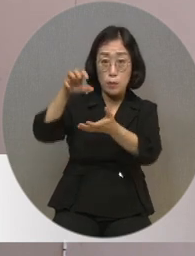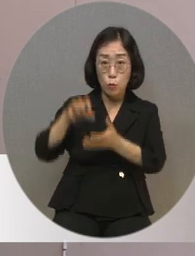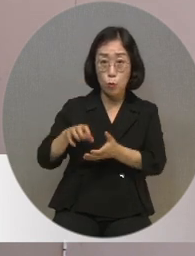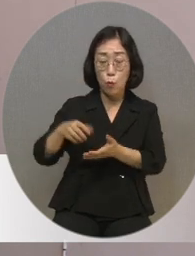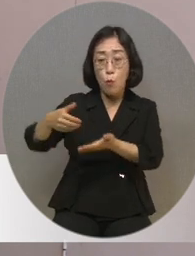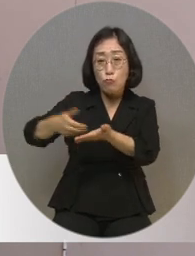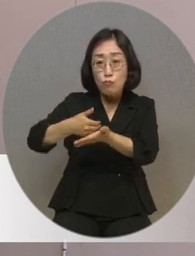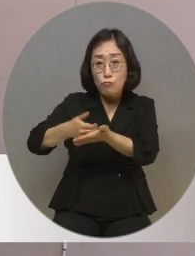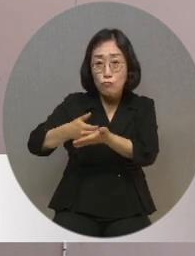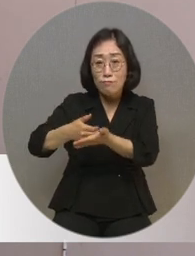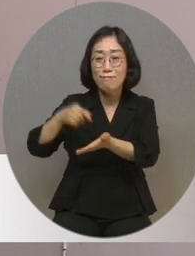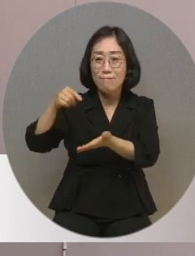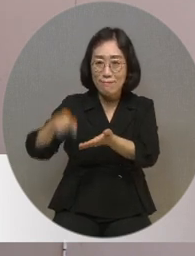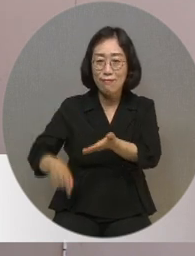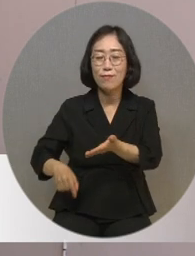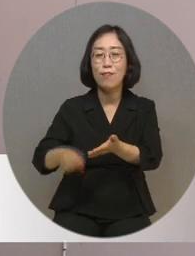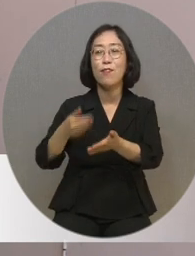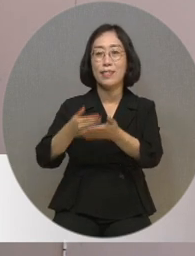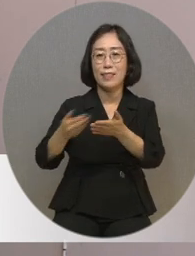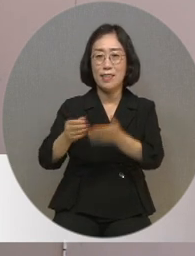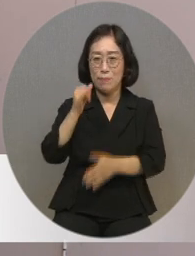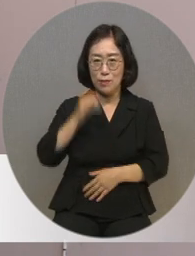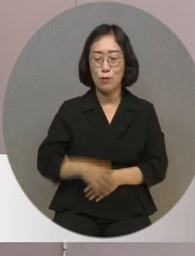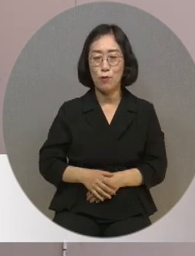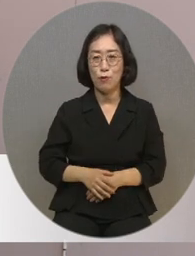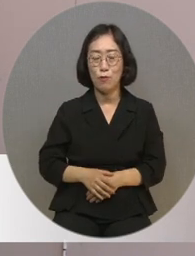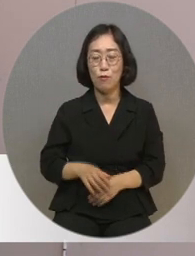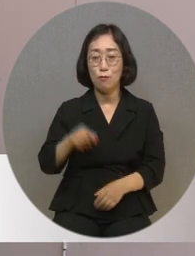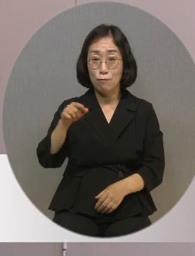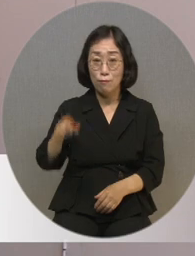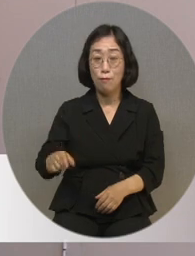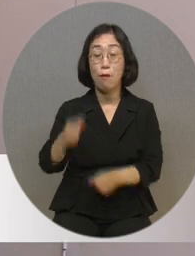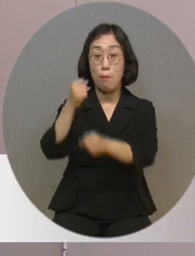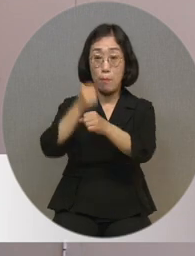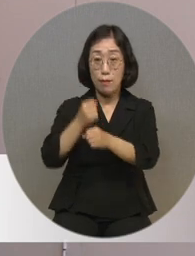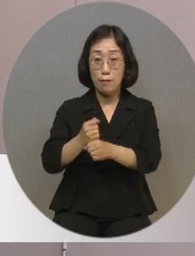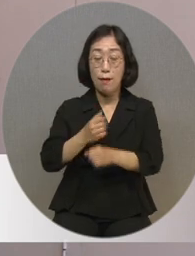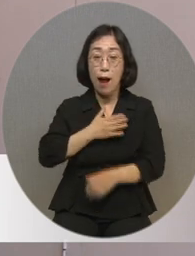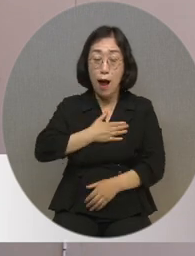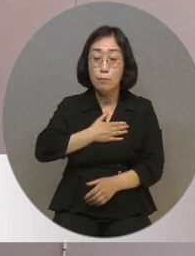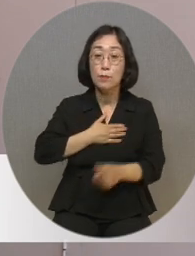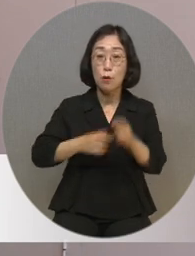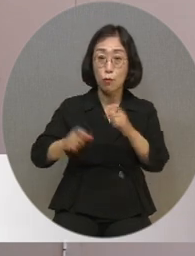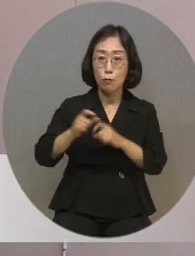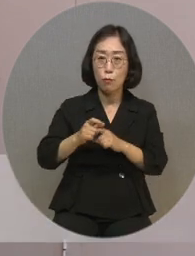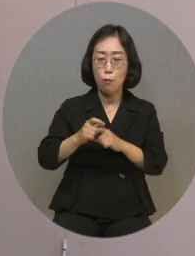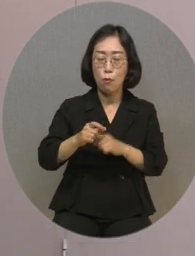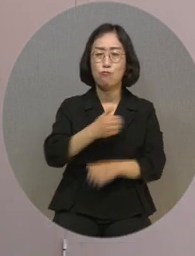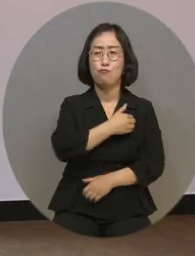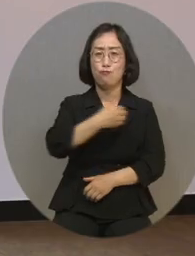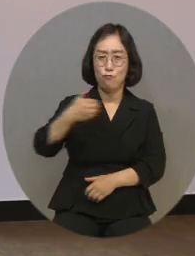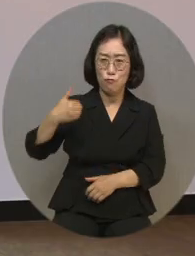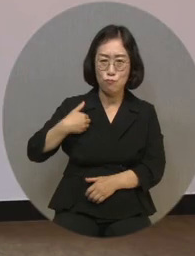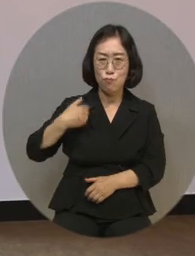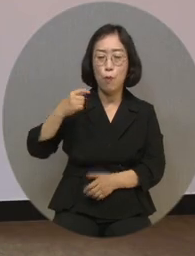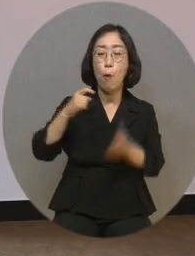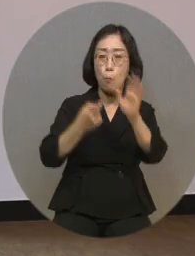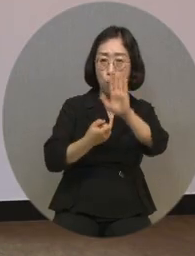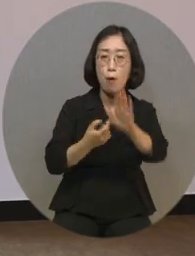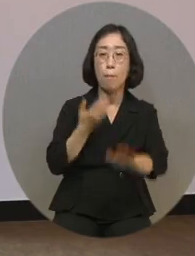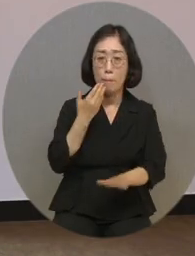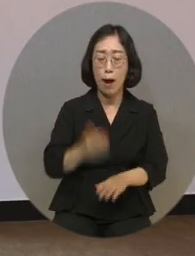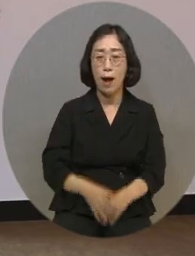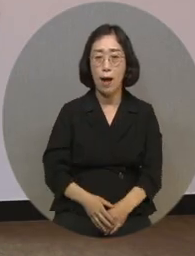같은 걸 많이 활용을 해서 하고 있거든요. 그래서 제가 느끼는 감정이 더 풍부한 것 같아요.